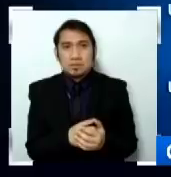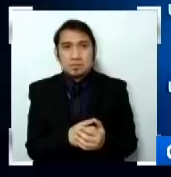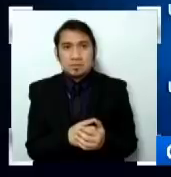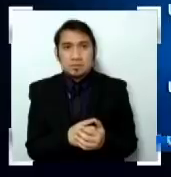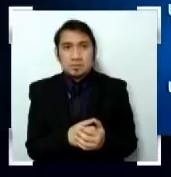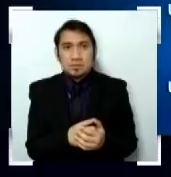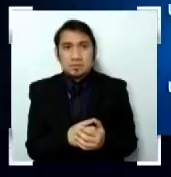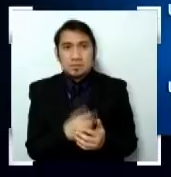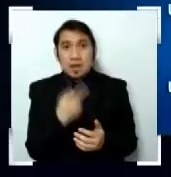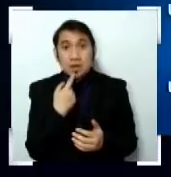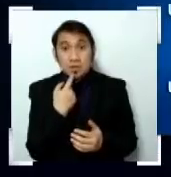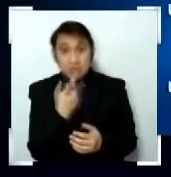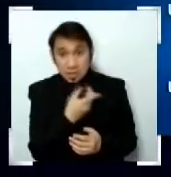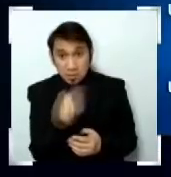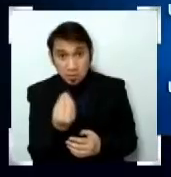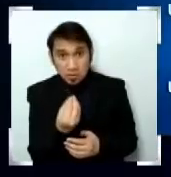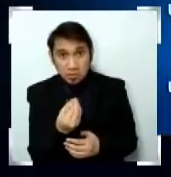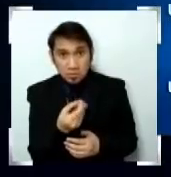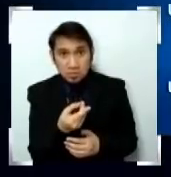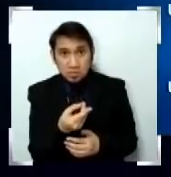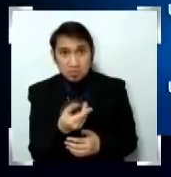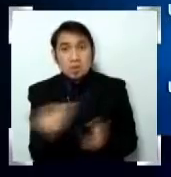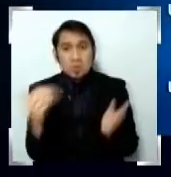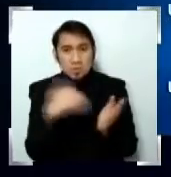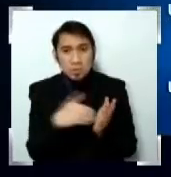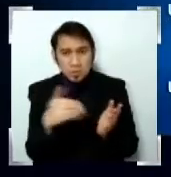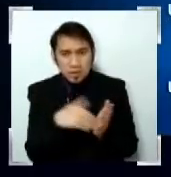na ulit, tara na ginagawa mo.